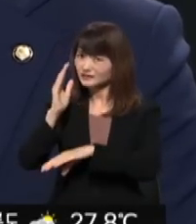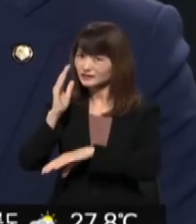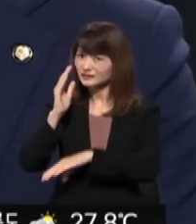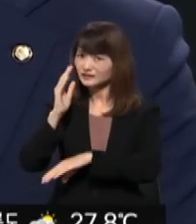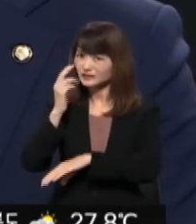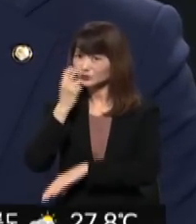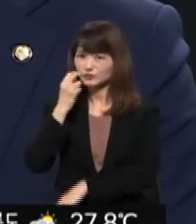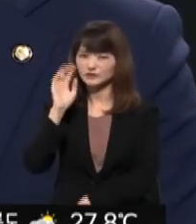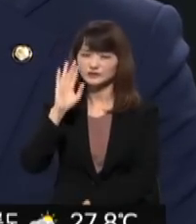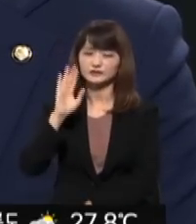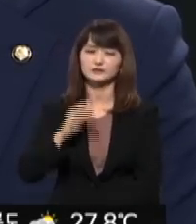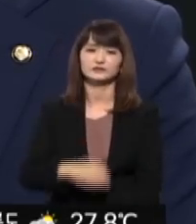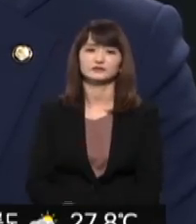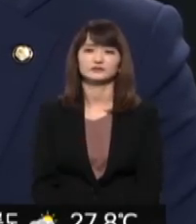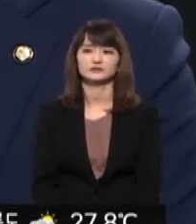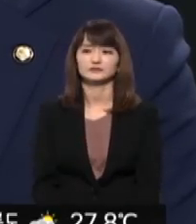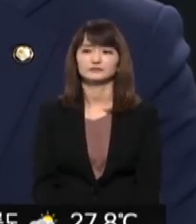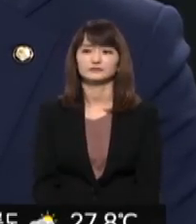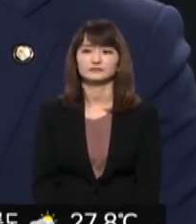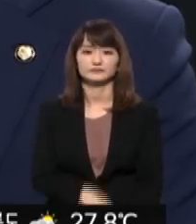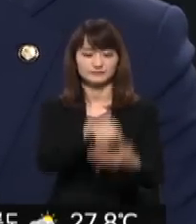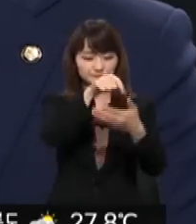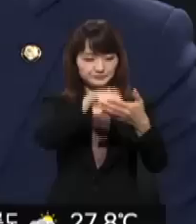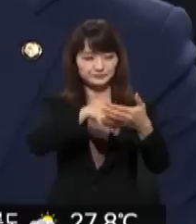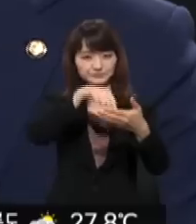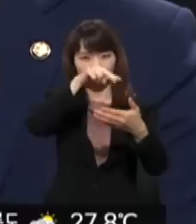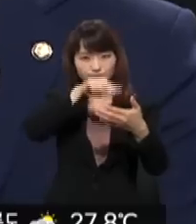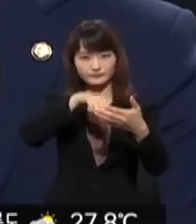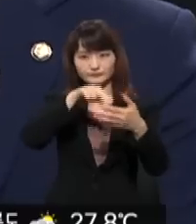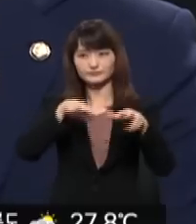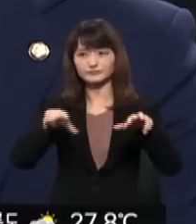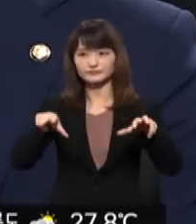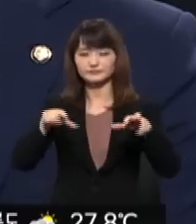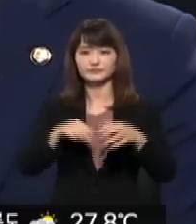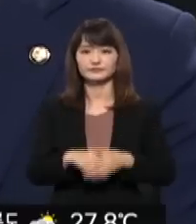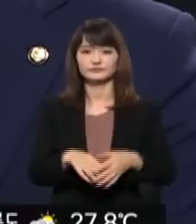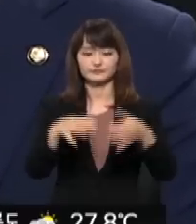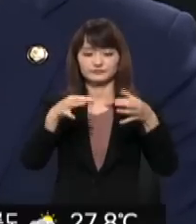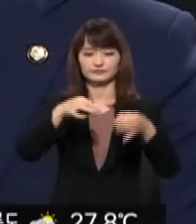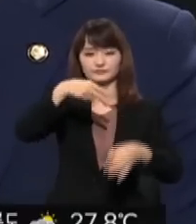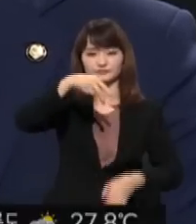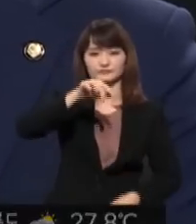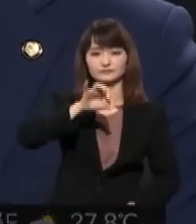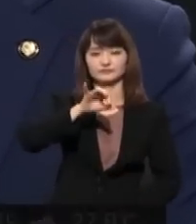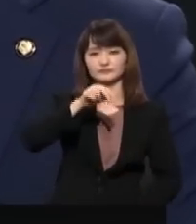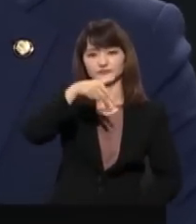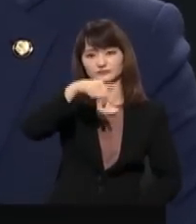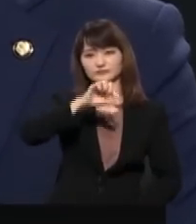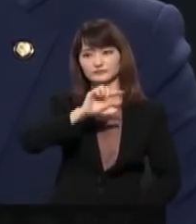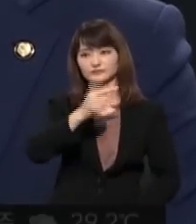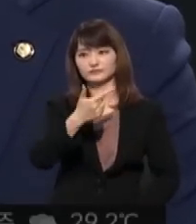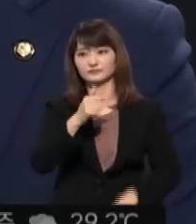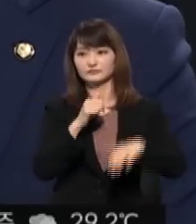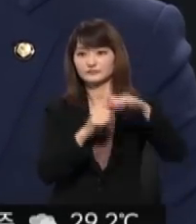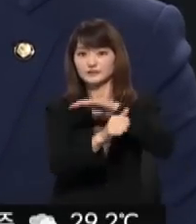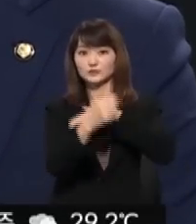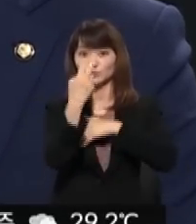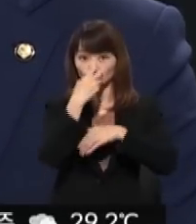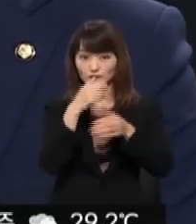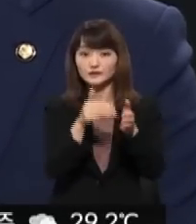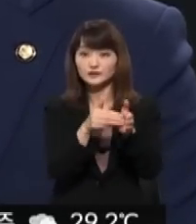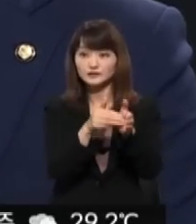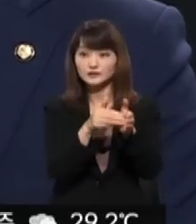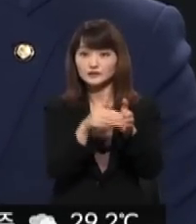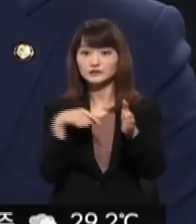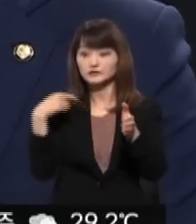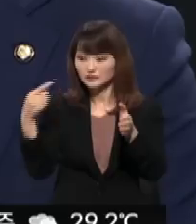뭐 그 기사를 저도 읽어보니까 이제 막 김성진 그 카이스트 아이카이스트 대표의 조사 끝났다고 그래요 그러다